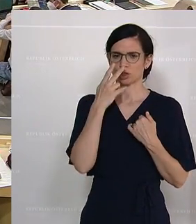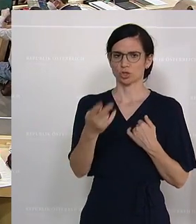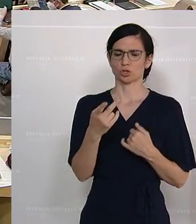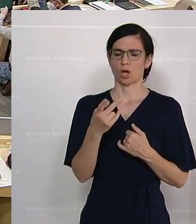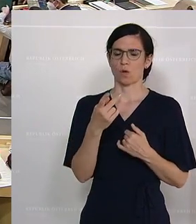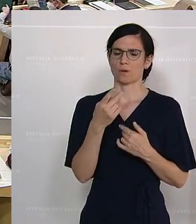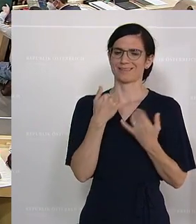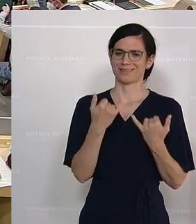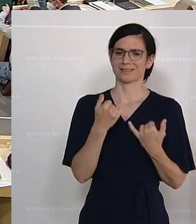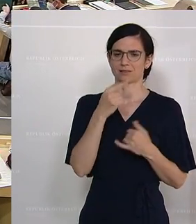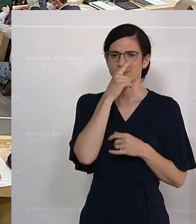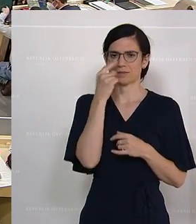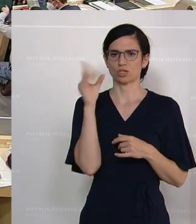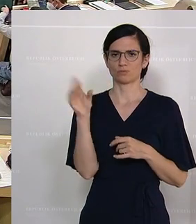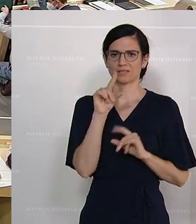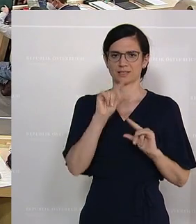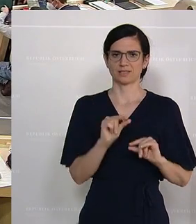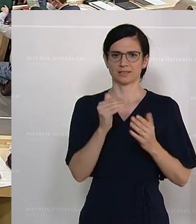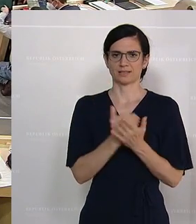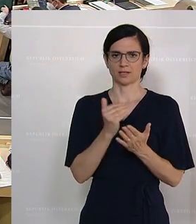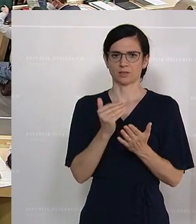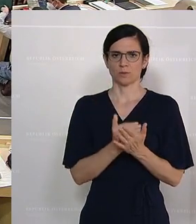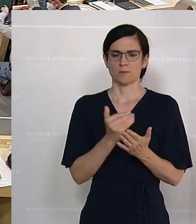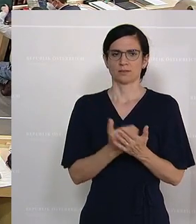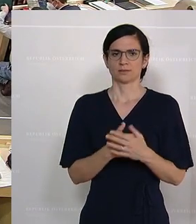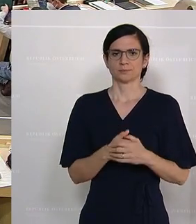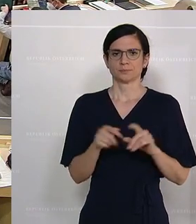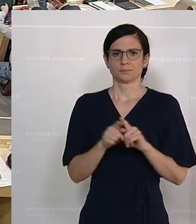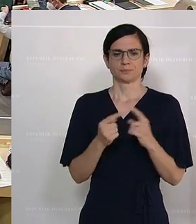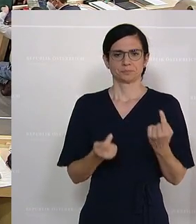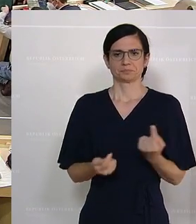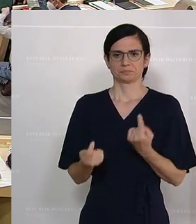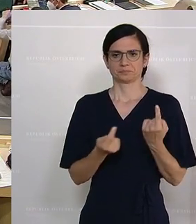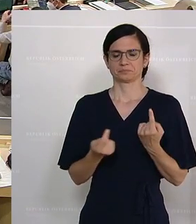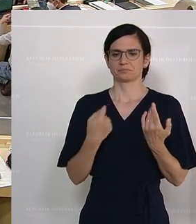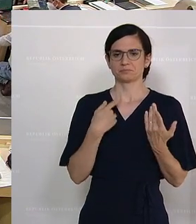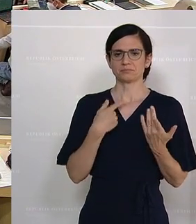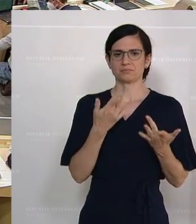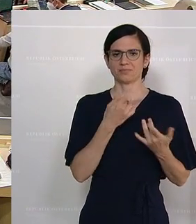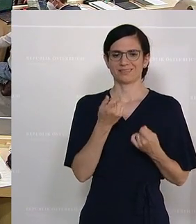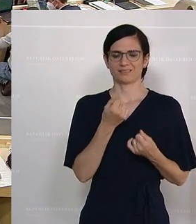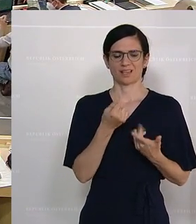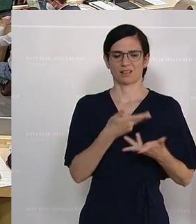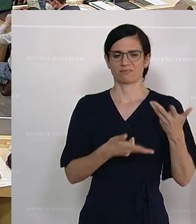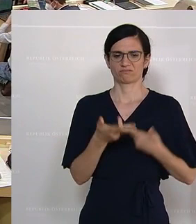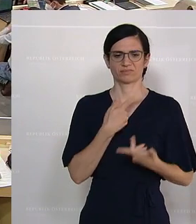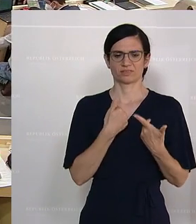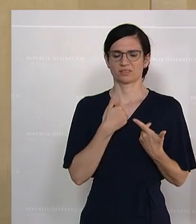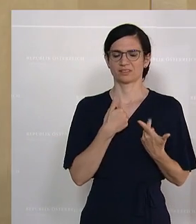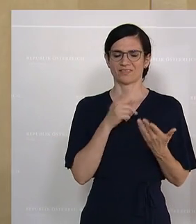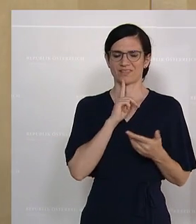progression aber diese punkte werden ja jetzt noch nicht beschlossen am wort ist nun johannes auch der sozialminister da möchte das